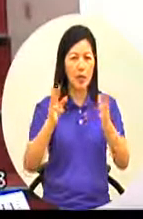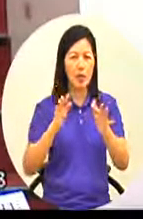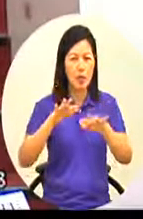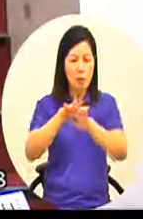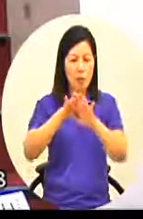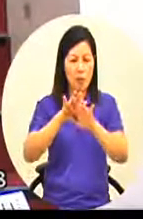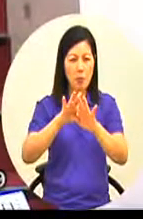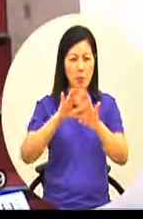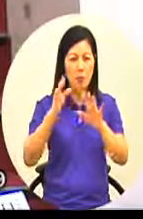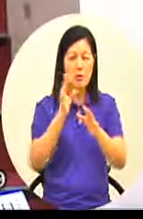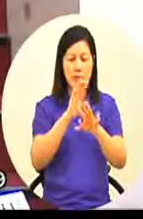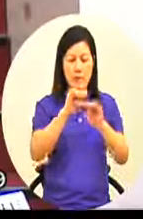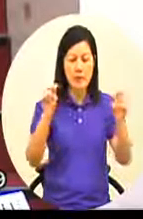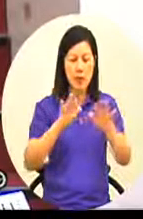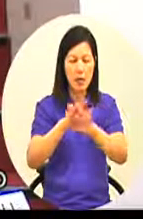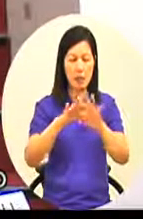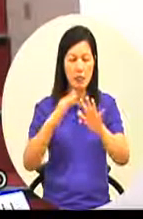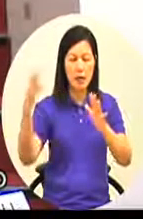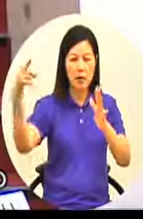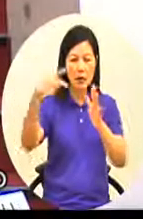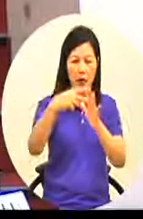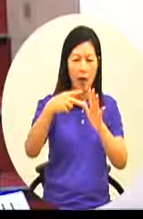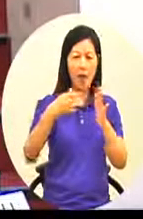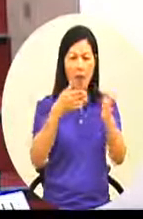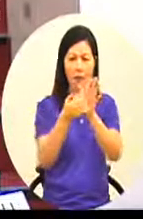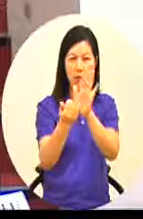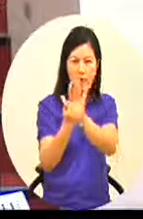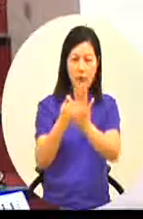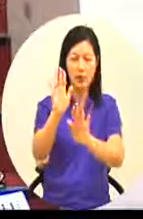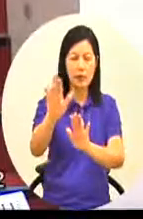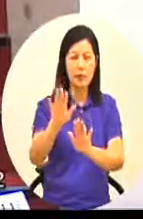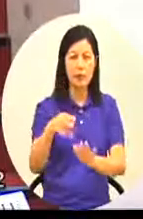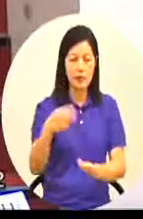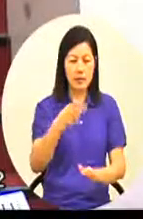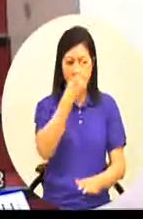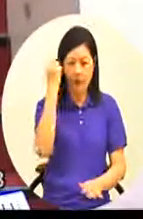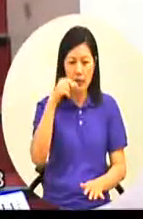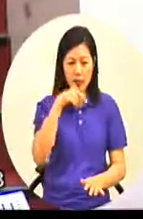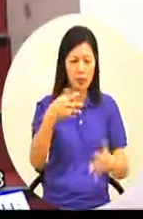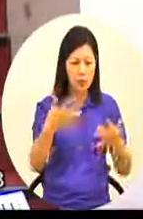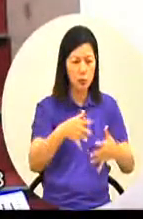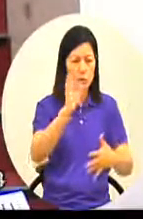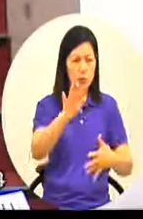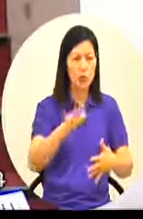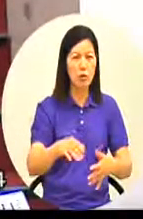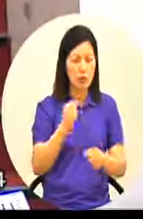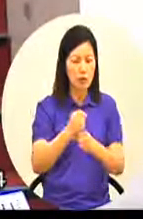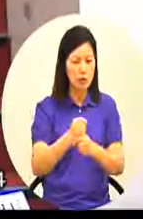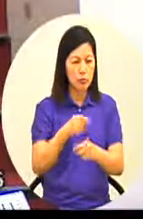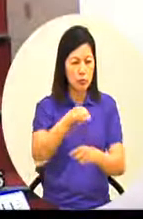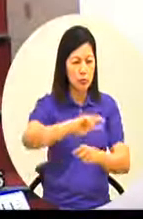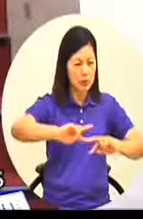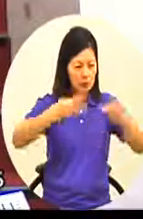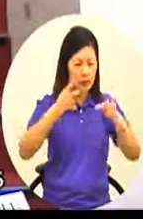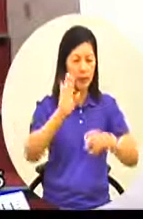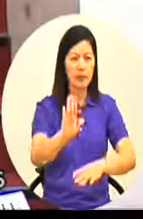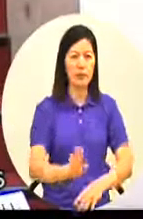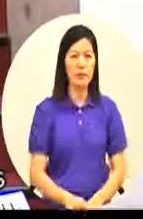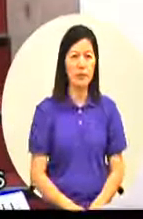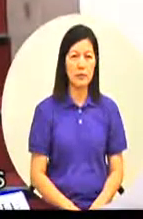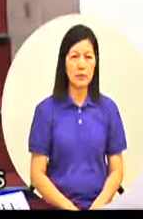经飞袂入来啊。所以其实阮是有嘛是有发现到这个问题，啊，有去做这方面的改善啦。